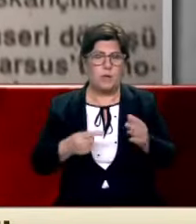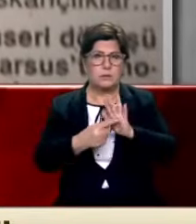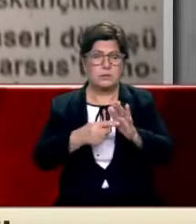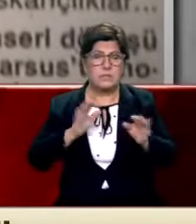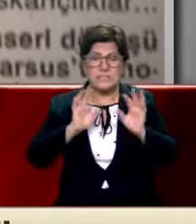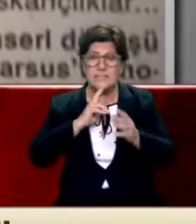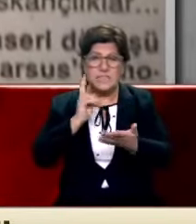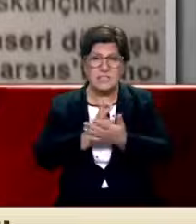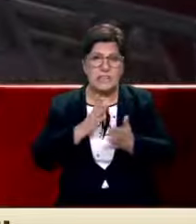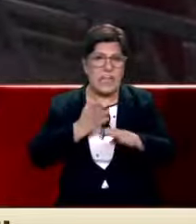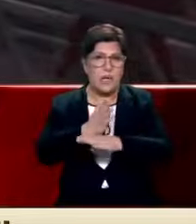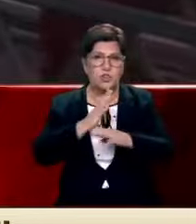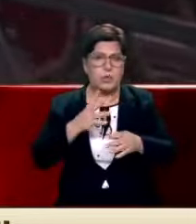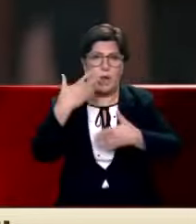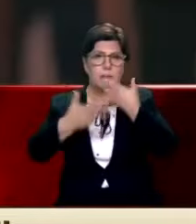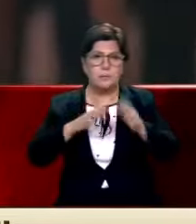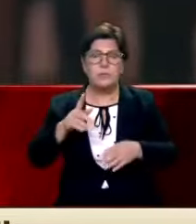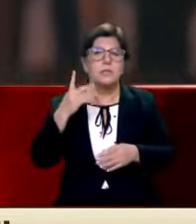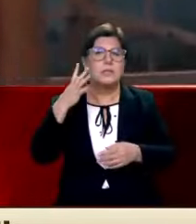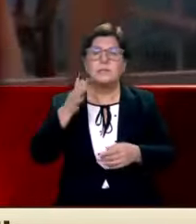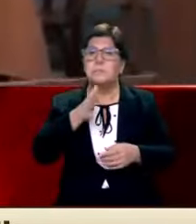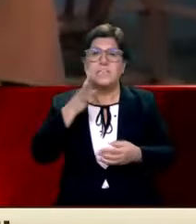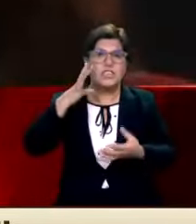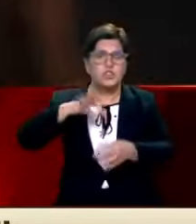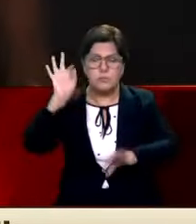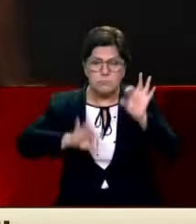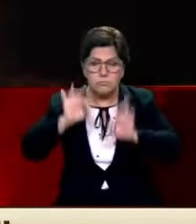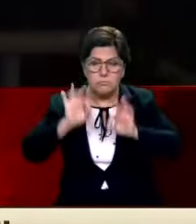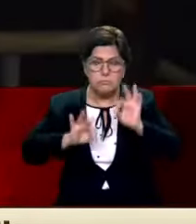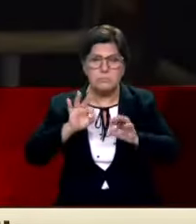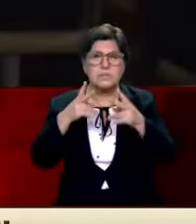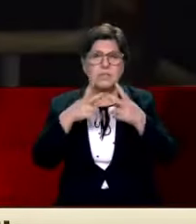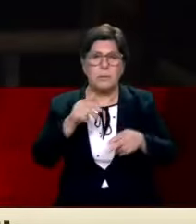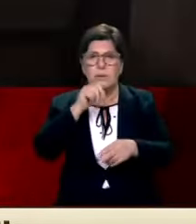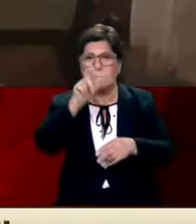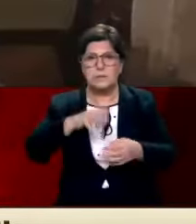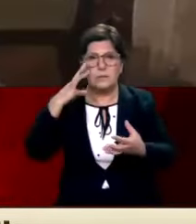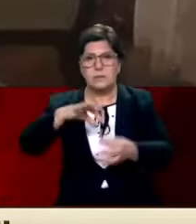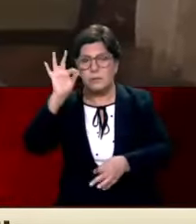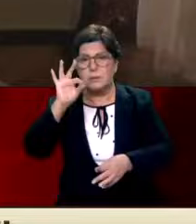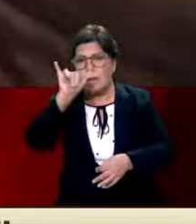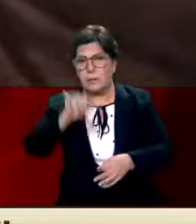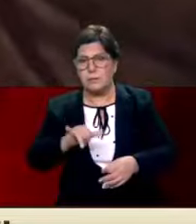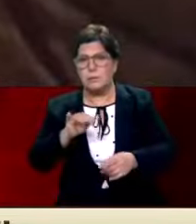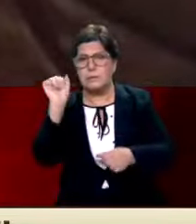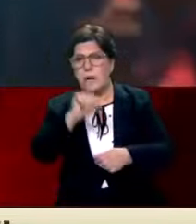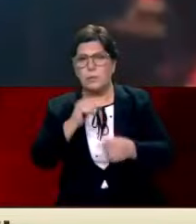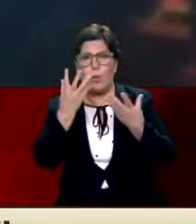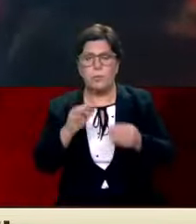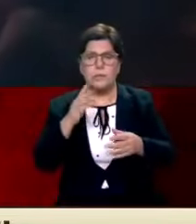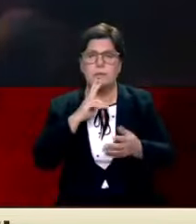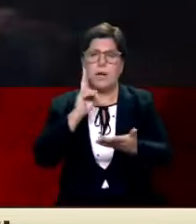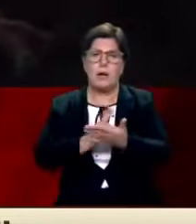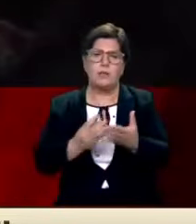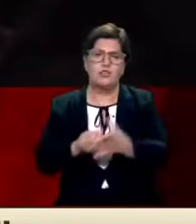gerçeği yansıtmıyor dedi. Bilirkişi raporlarını inceleyen mahkeme ise Serbest'in kişilik haklarına saldırı olmadığına hükmetti.